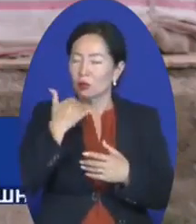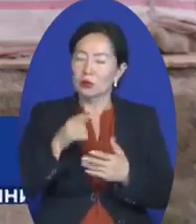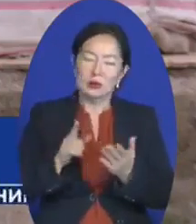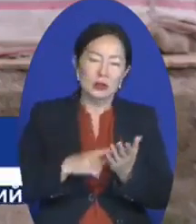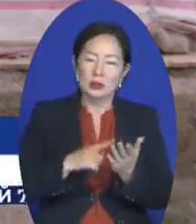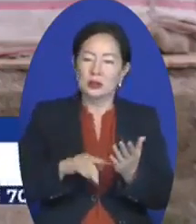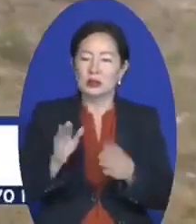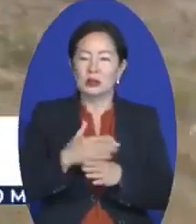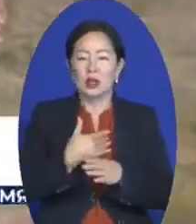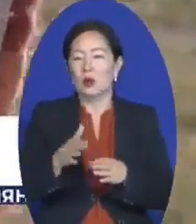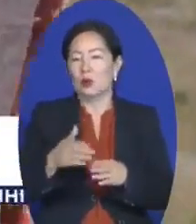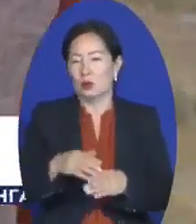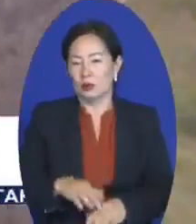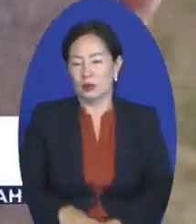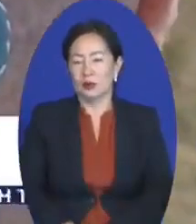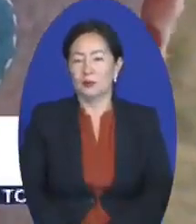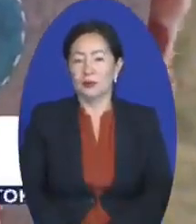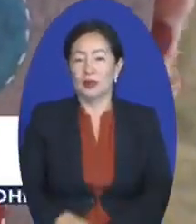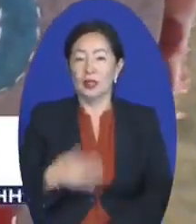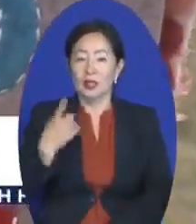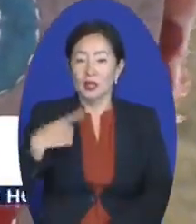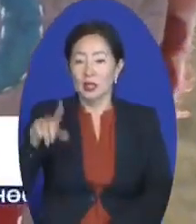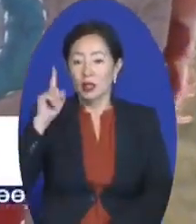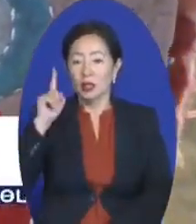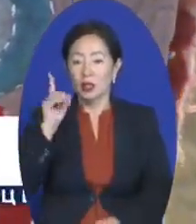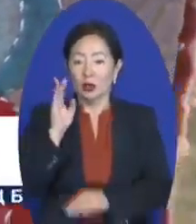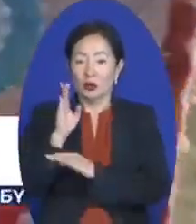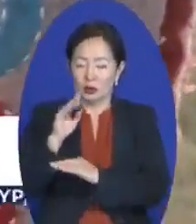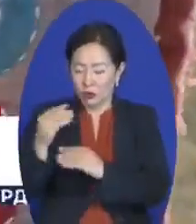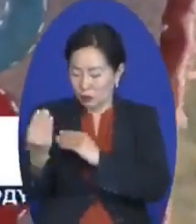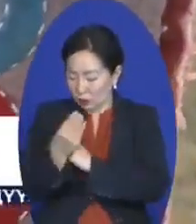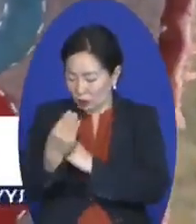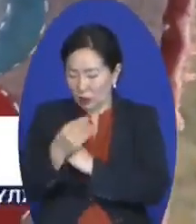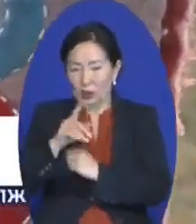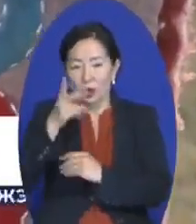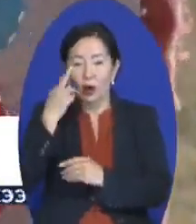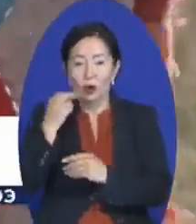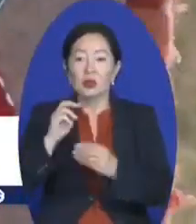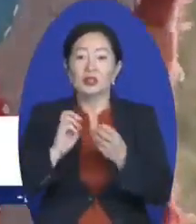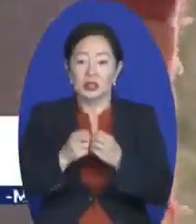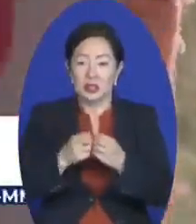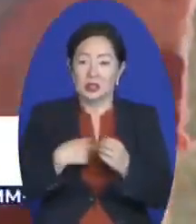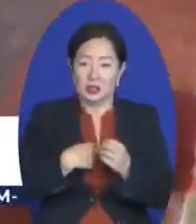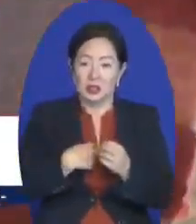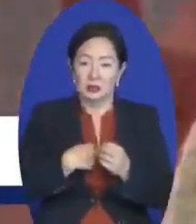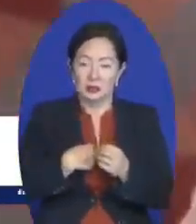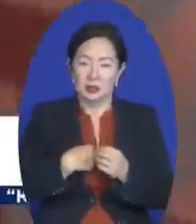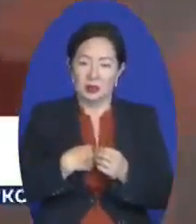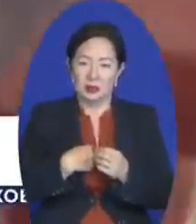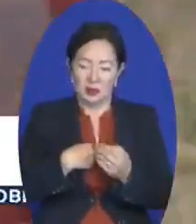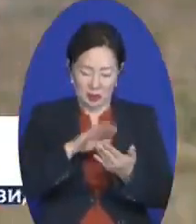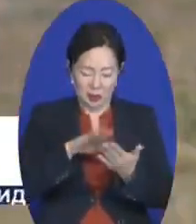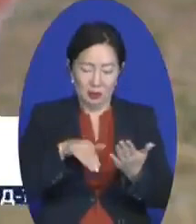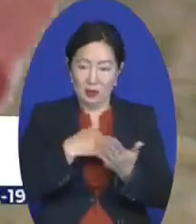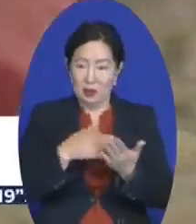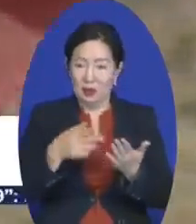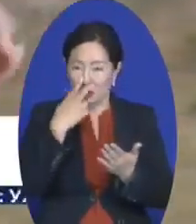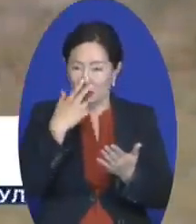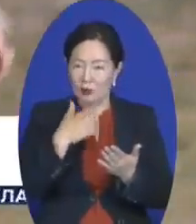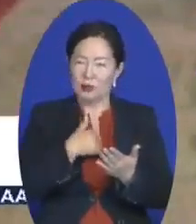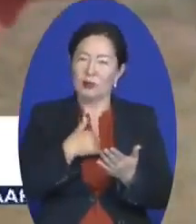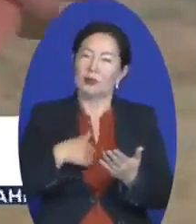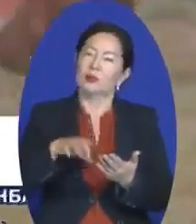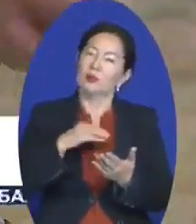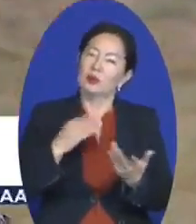ямар ч зав гарахгүй. Энийг бол эхний өдөртөө юунаас сурсан. Тэгээ нэг хоёр өдөрт хийсэн. Тэгээ энэ шир энэ ширмэл маань болохоор бид